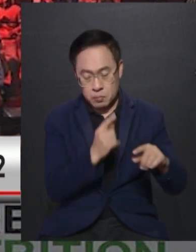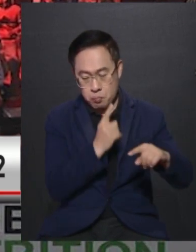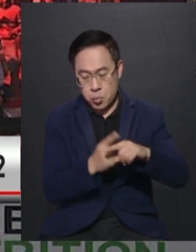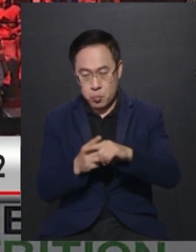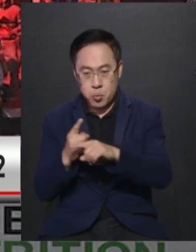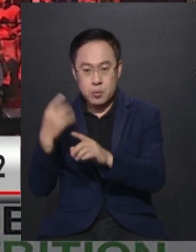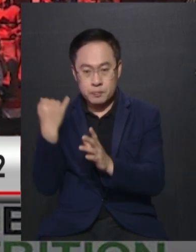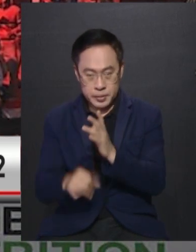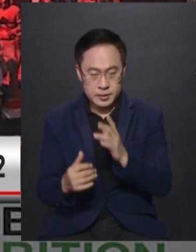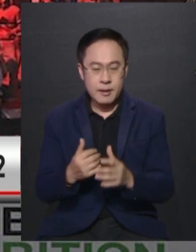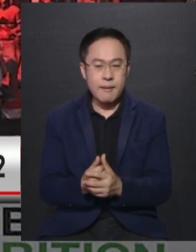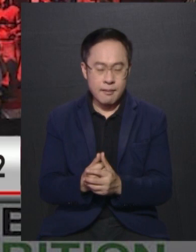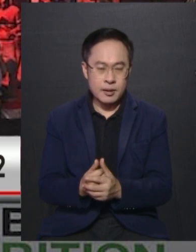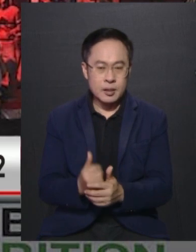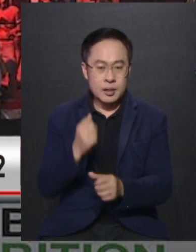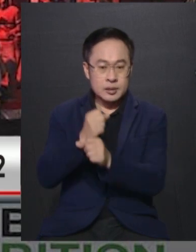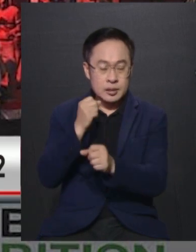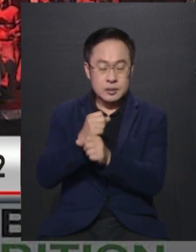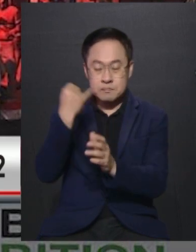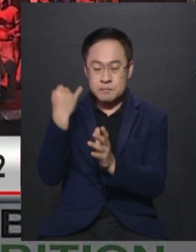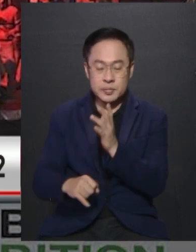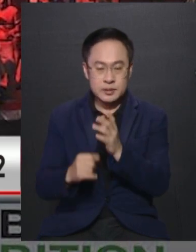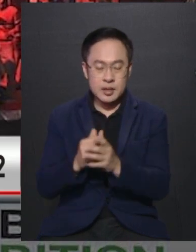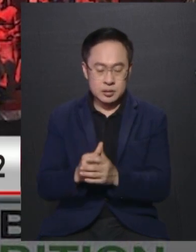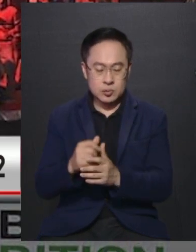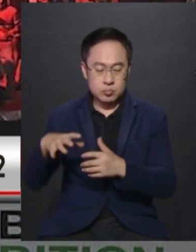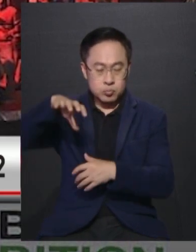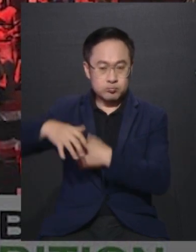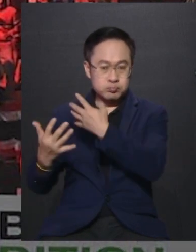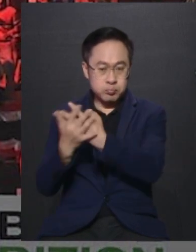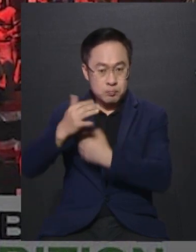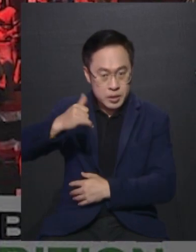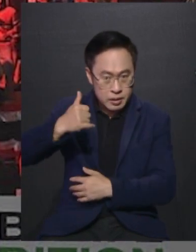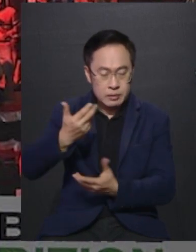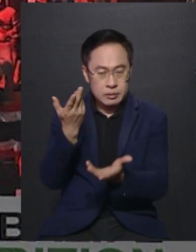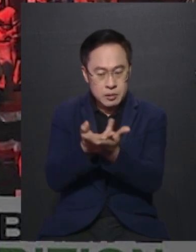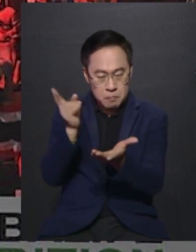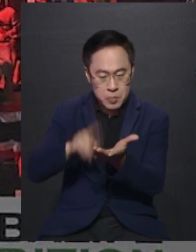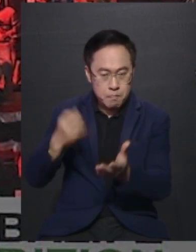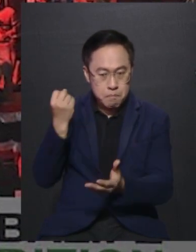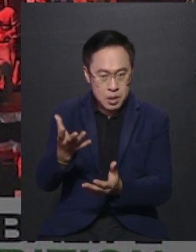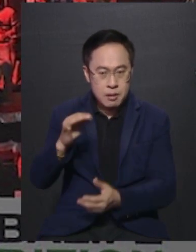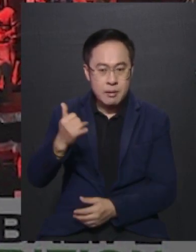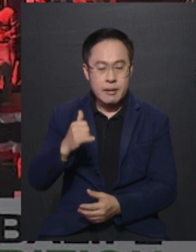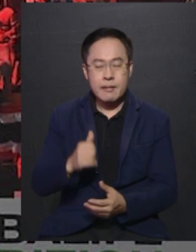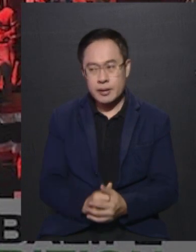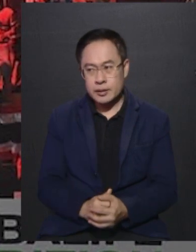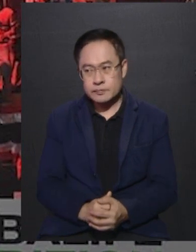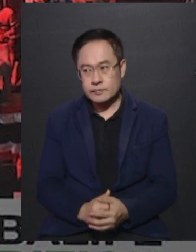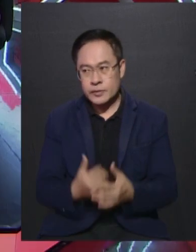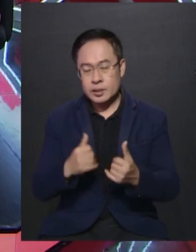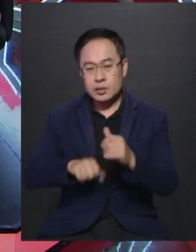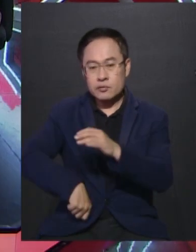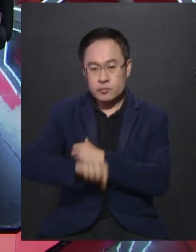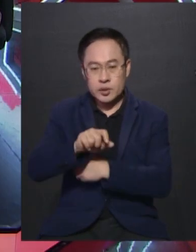ลงอาญาแล้วหรือเปล่า มีบทลงโทษมากกว่านั้นอีกไหมนะคะอันนี้คือย้อนกลับไปในการแข่งขันอาเซียนคัพต้นปีเดือนมกราค